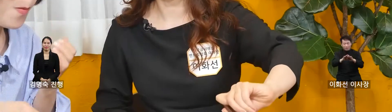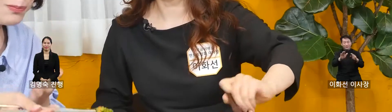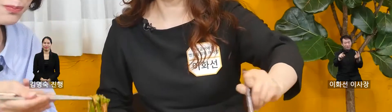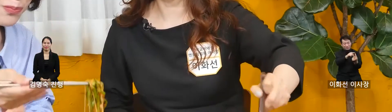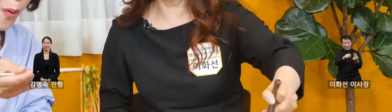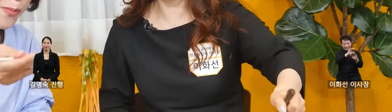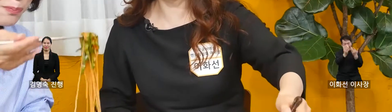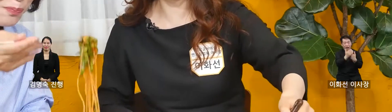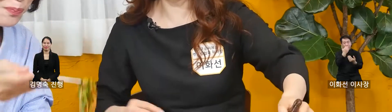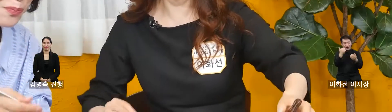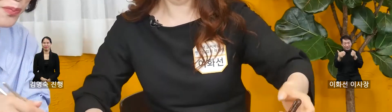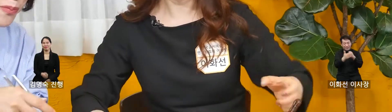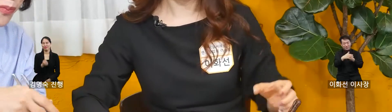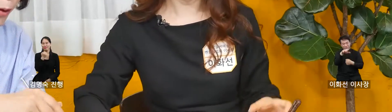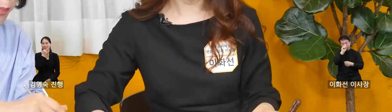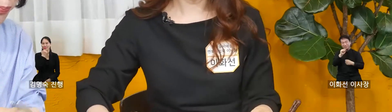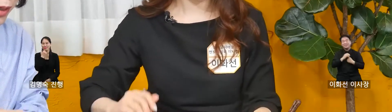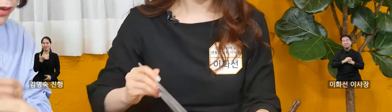먹으니까 좋아요.